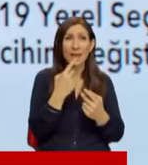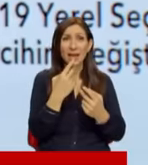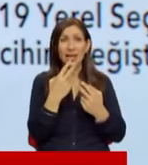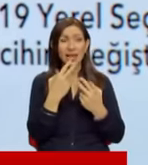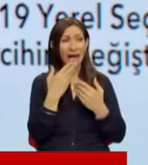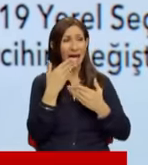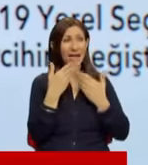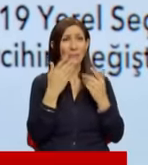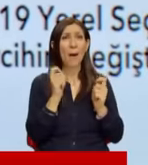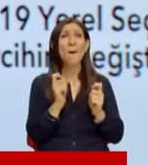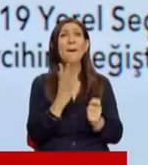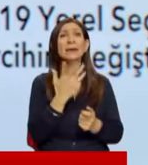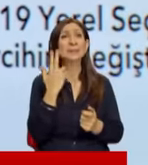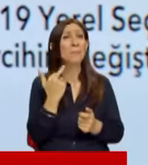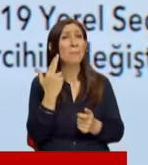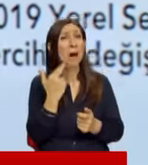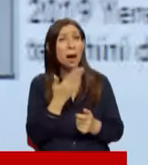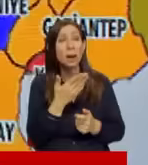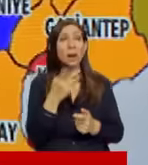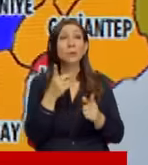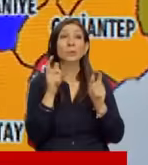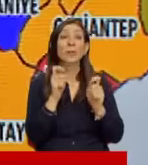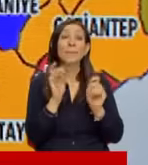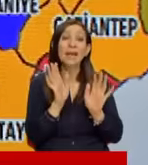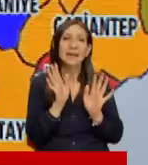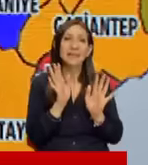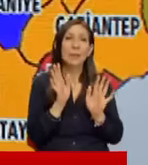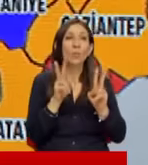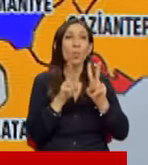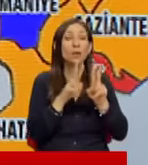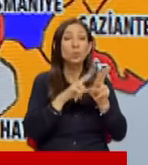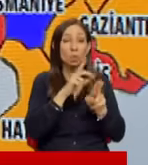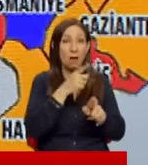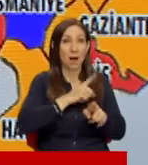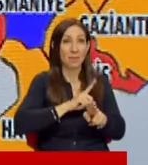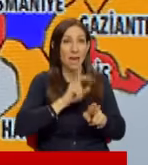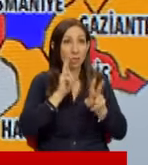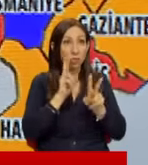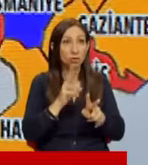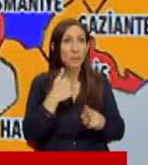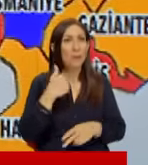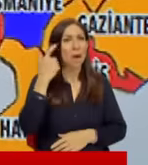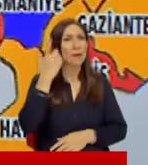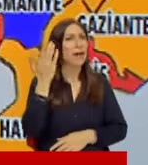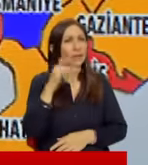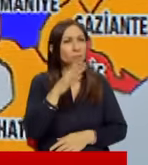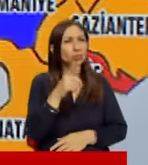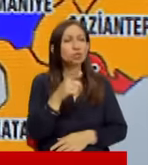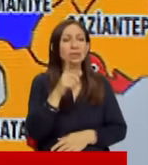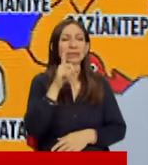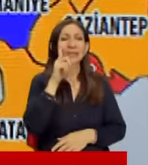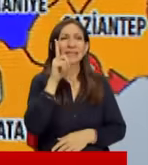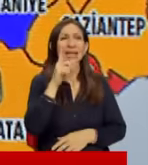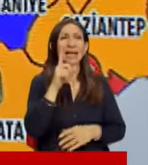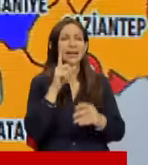olan birisi değil diye anlatıyorlar. Zaten yani şunu yapabilirlerdi. Ben hani Murat Kurum adaylığını görünce benim aklımda şu geldi. Ha,